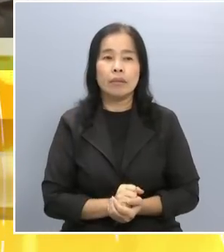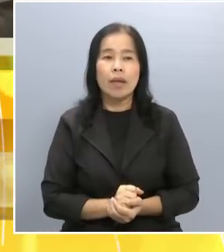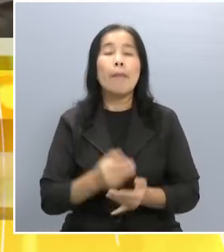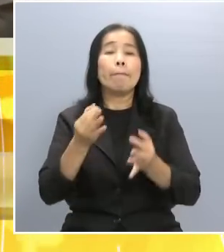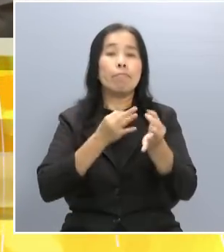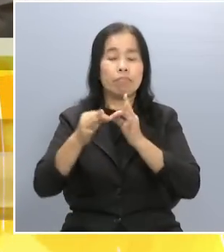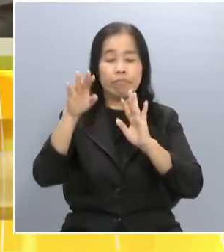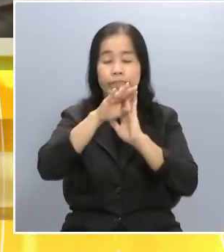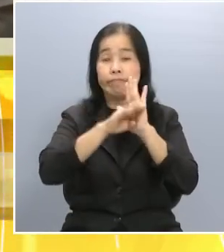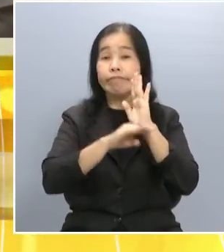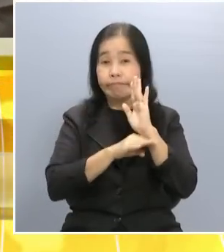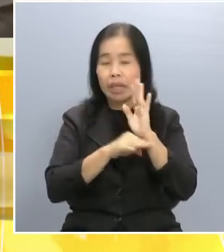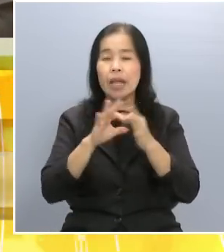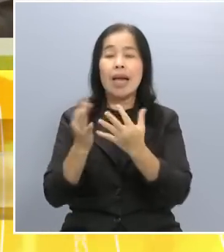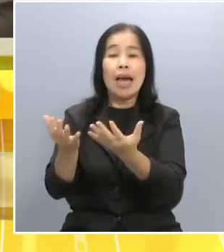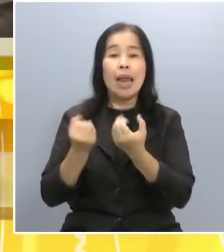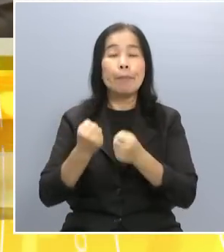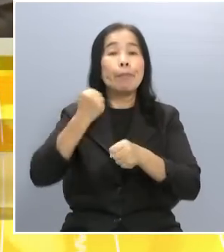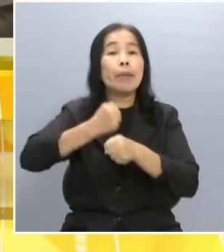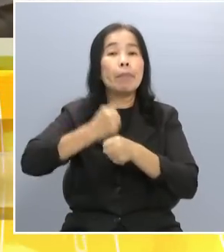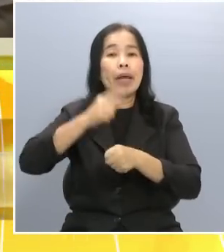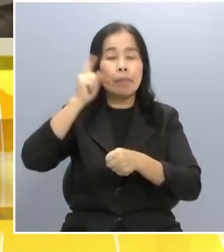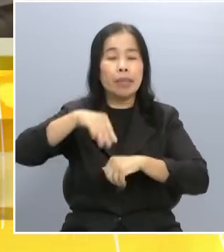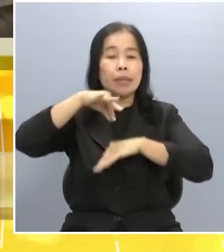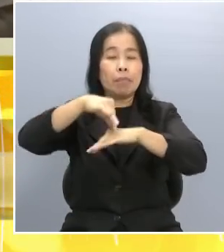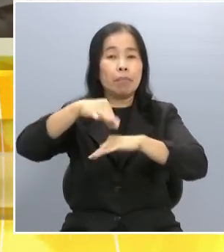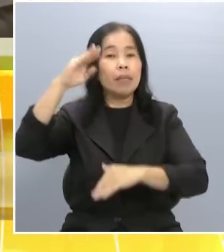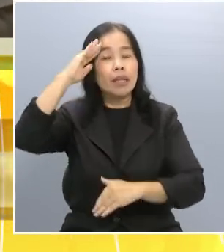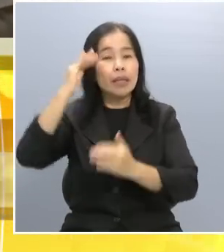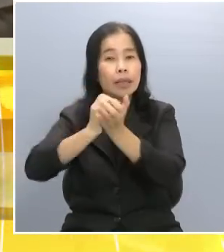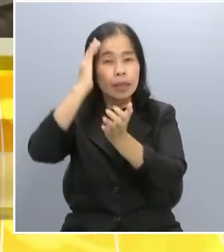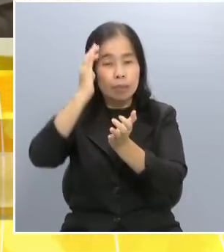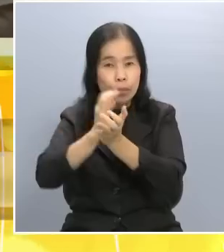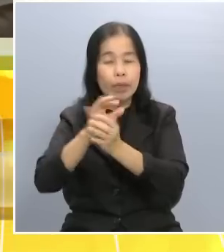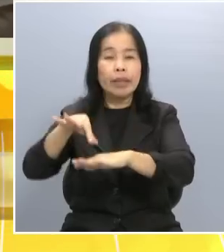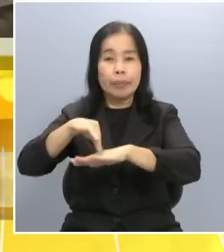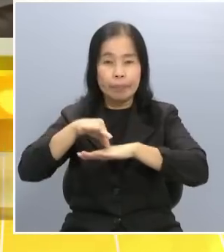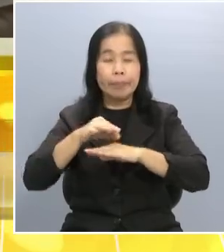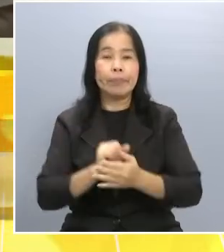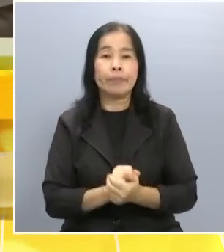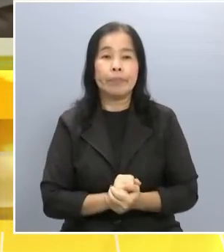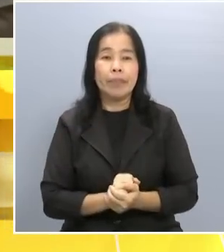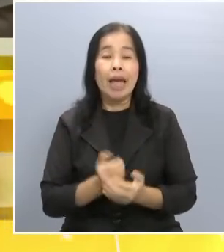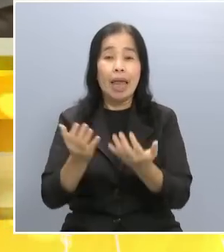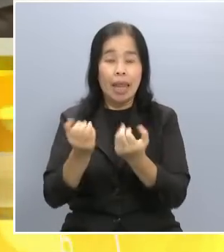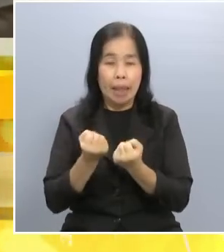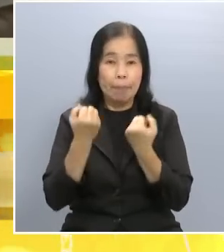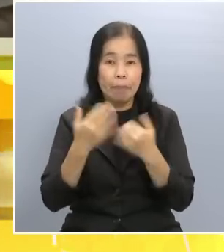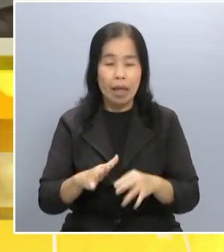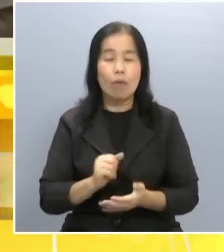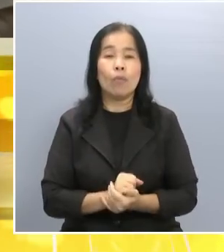ขั้นตอนกรณีการรับผู้กองแคชเข้ามาเป็นตำรวจตั้งแต่เข้ามาแน่นอนถ้าผู้ชมผม